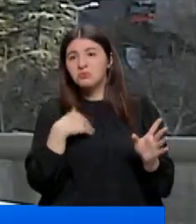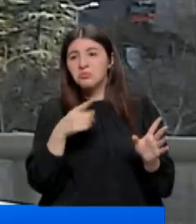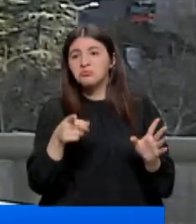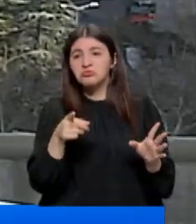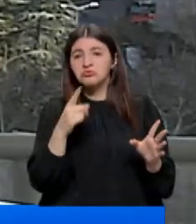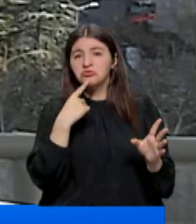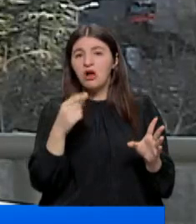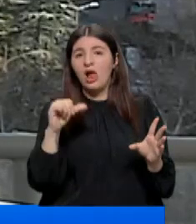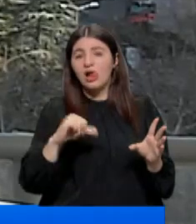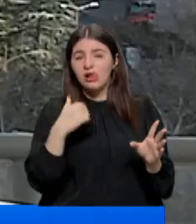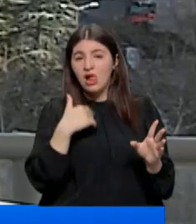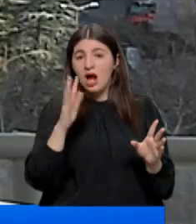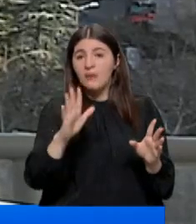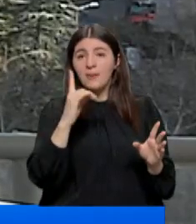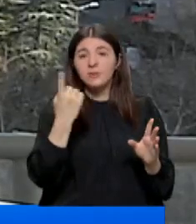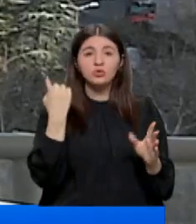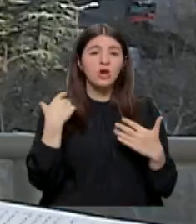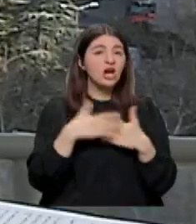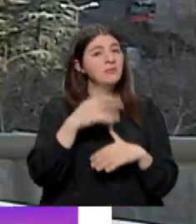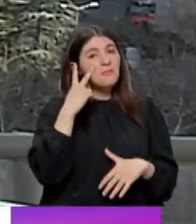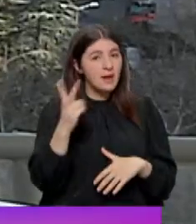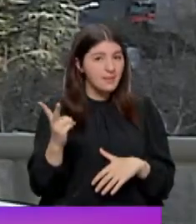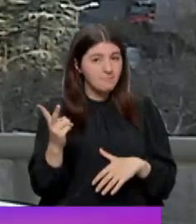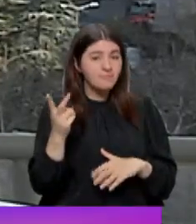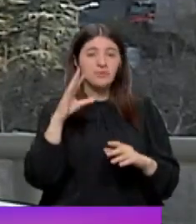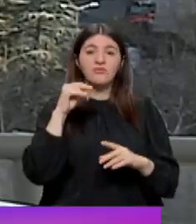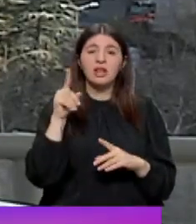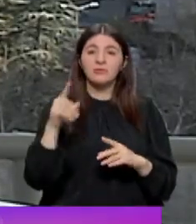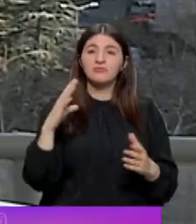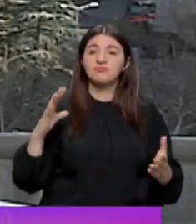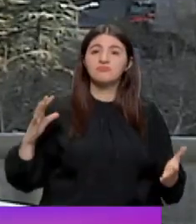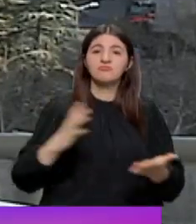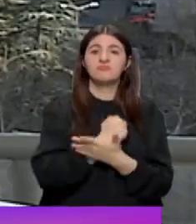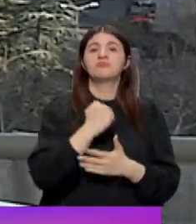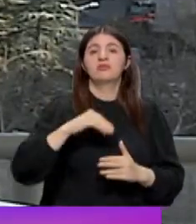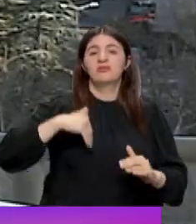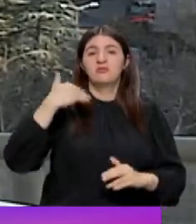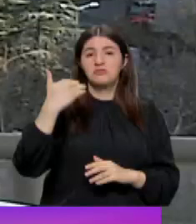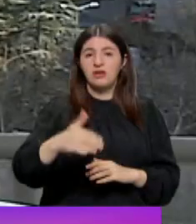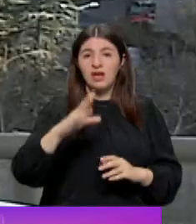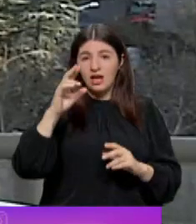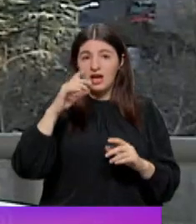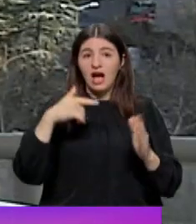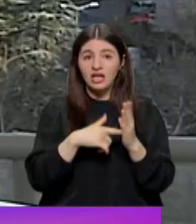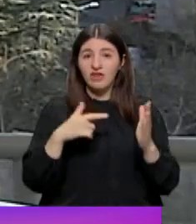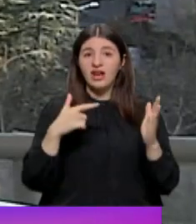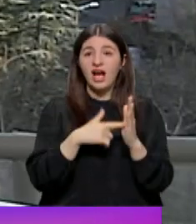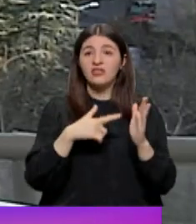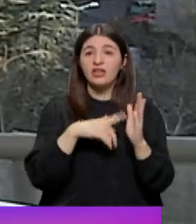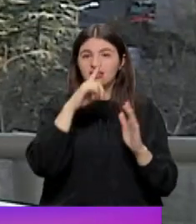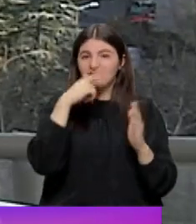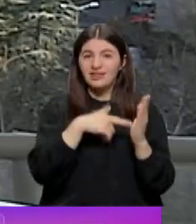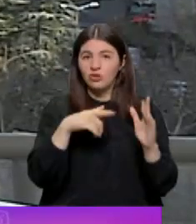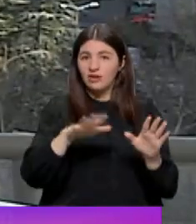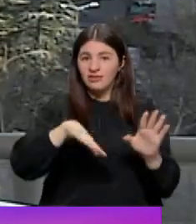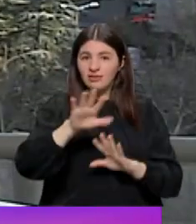bunu söyleyemem. Ama bir dün akşama gidelim. Fenerbahçe'nin galibiyetinden sonra Kadıköy ve Kadıköy'de, sadece